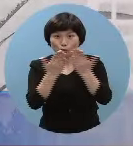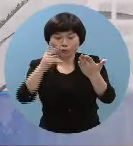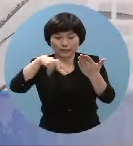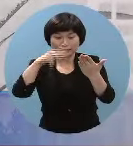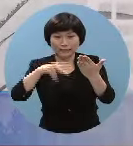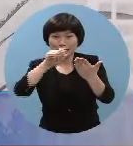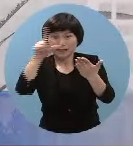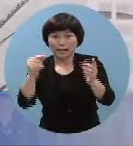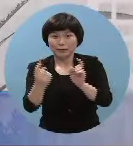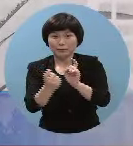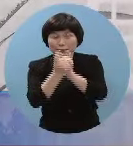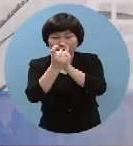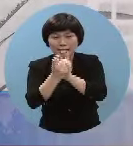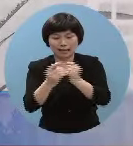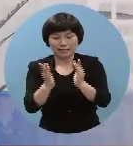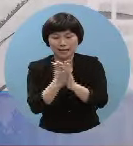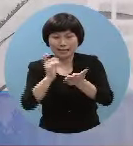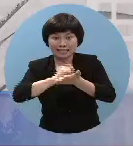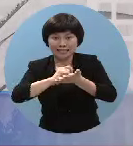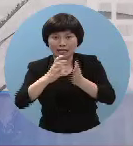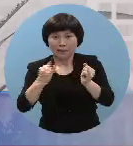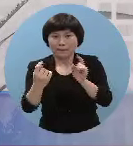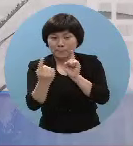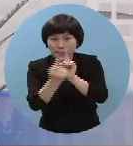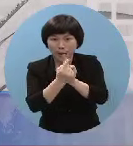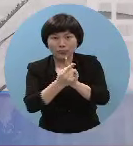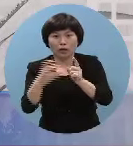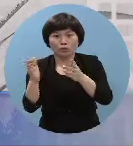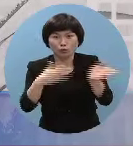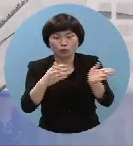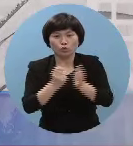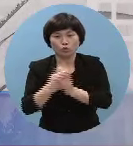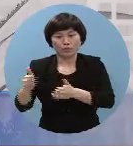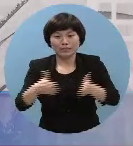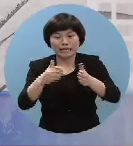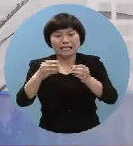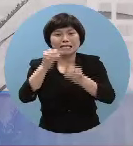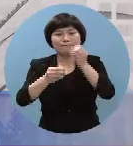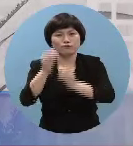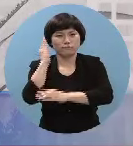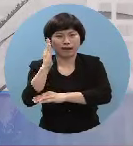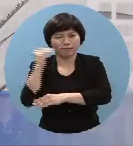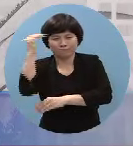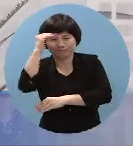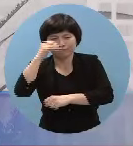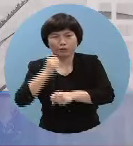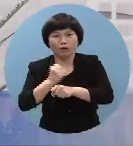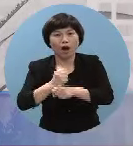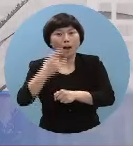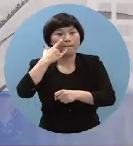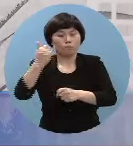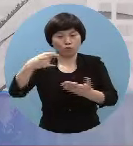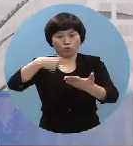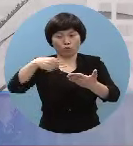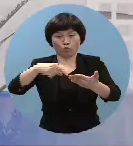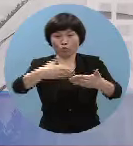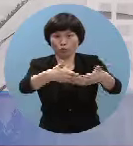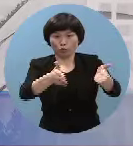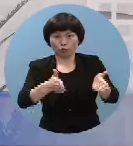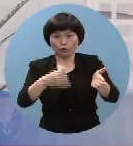달을 맞아 어려운 책 작가와의 만남, 기리의 인문학 현장 탐방, 학부모 실물 활용 교육법